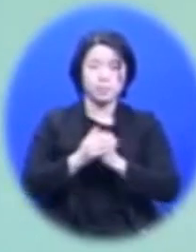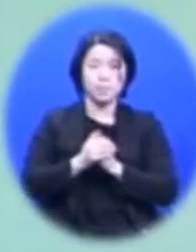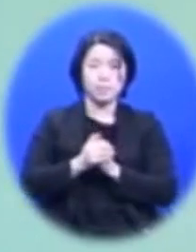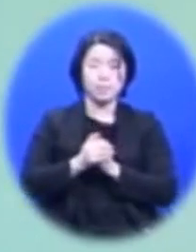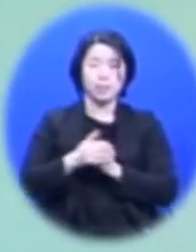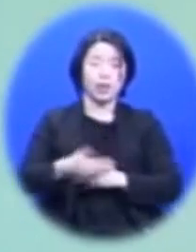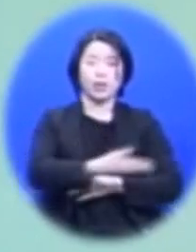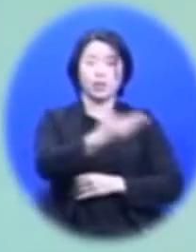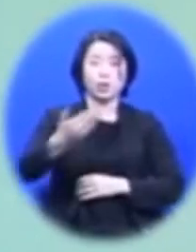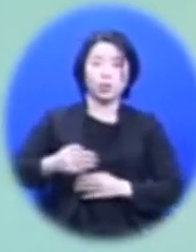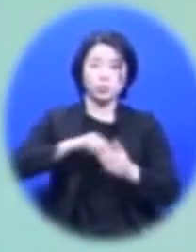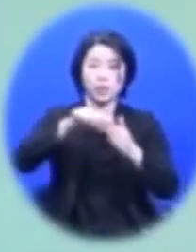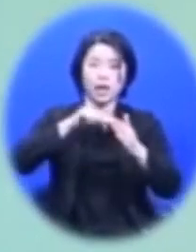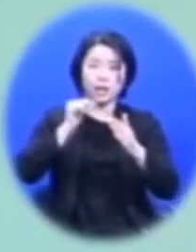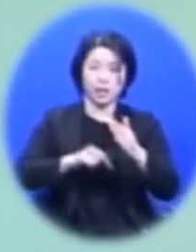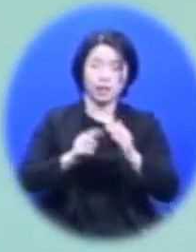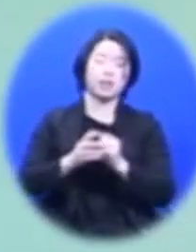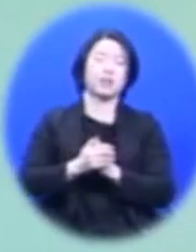여러분 안에